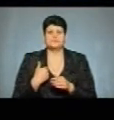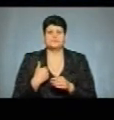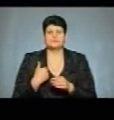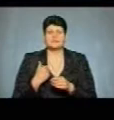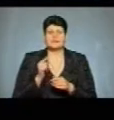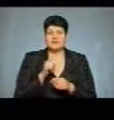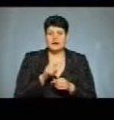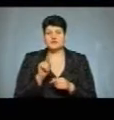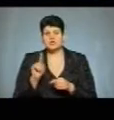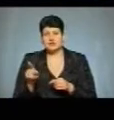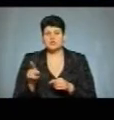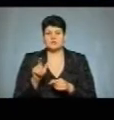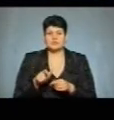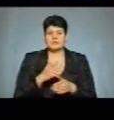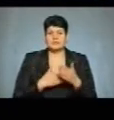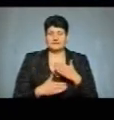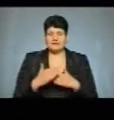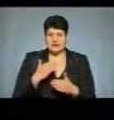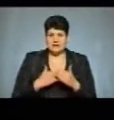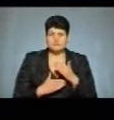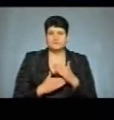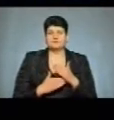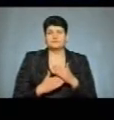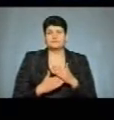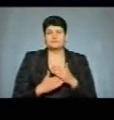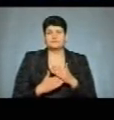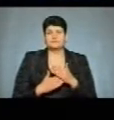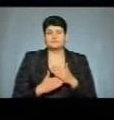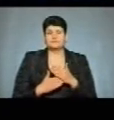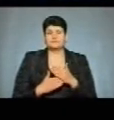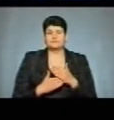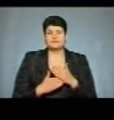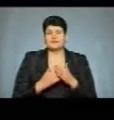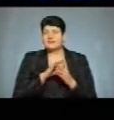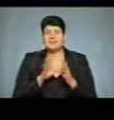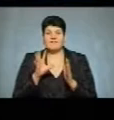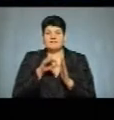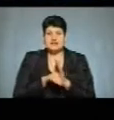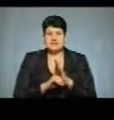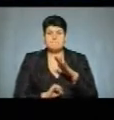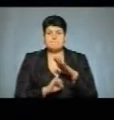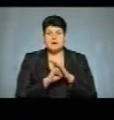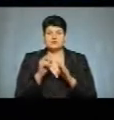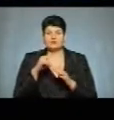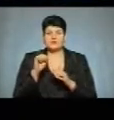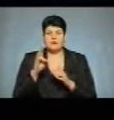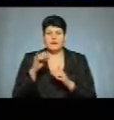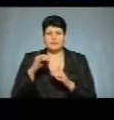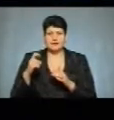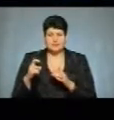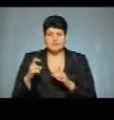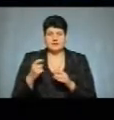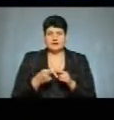та чи інша особа з інвалідністю, конкретна особа з інвалідністю, не внесена до бази даних. У зв'язку з цим є